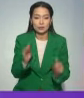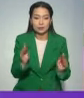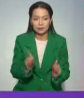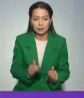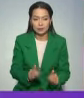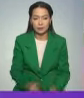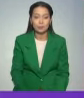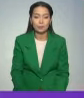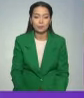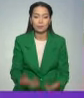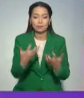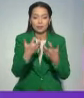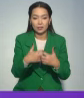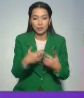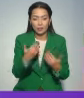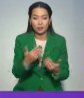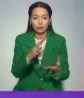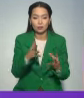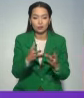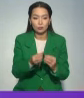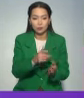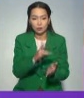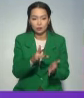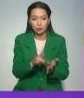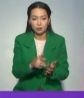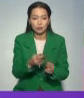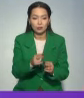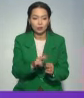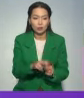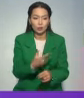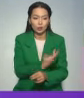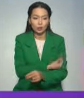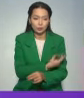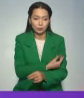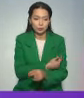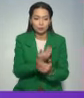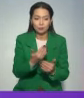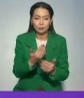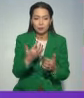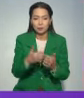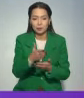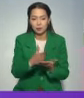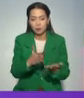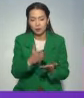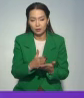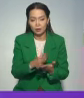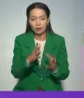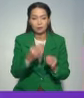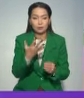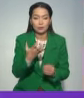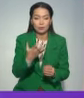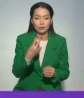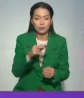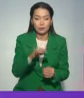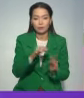количество вакцинированных по первому компоненту в городе состава 537 1863 человека по второму компоненту около 520 тысяч